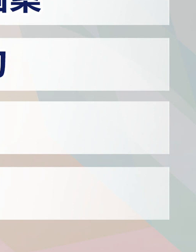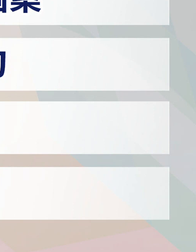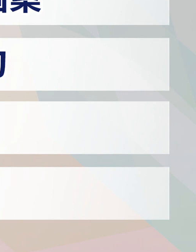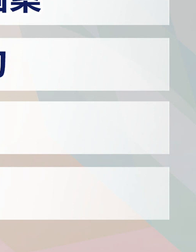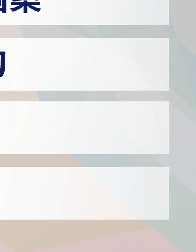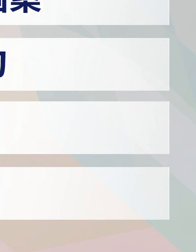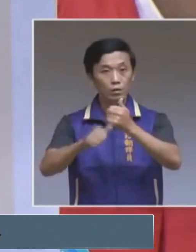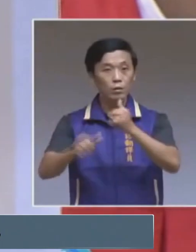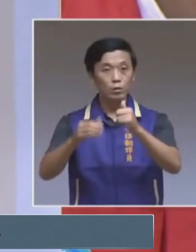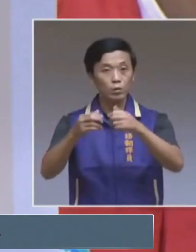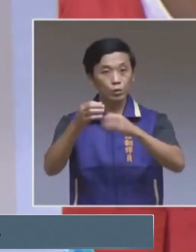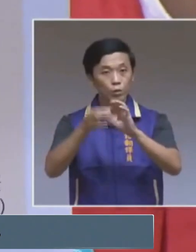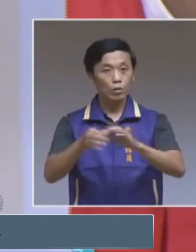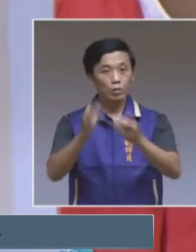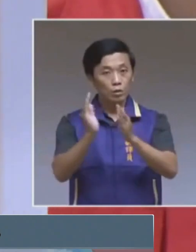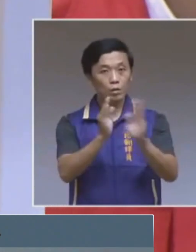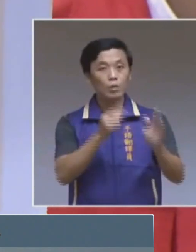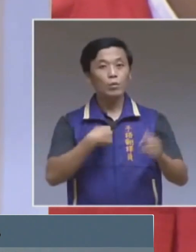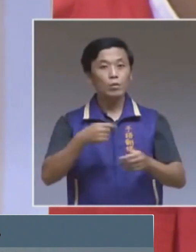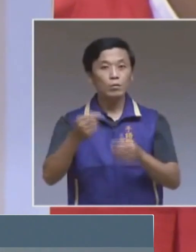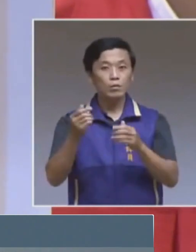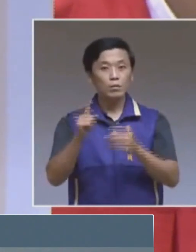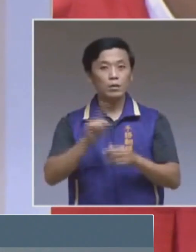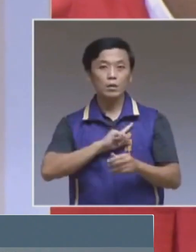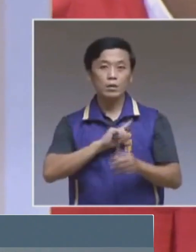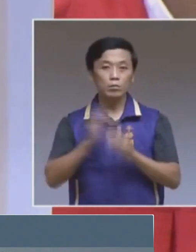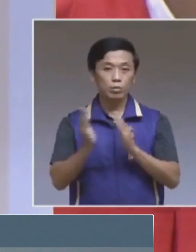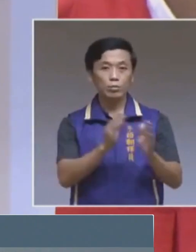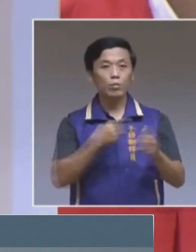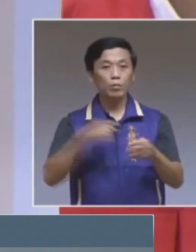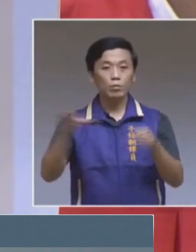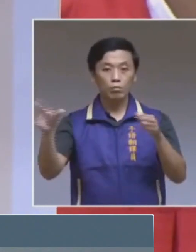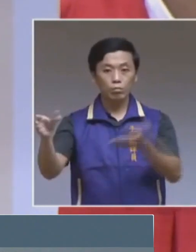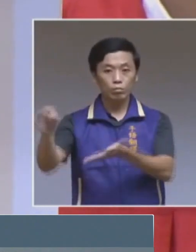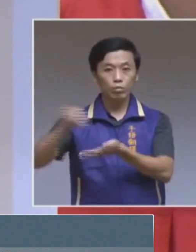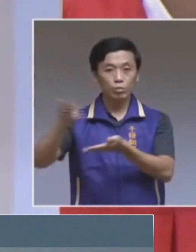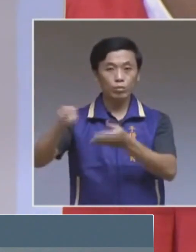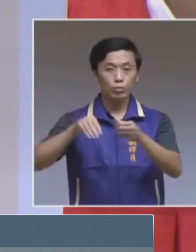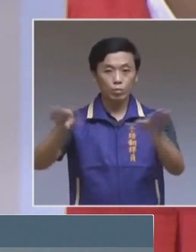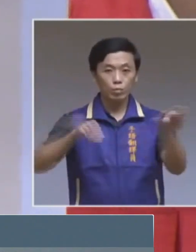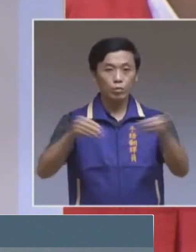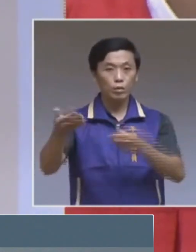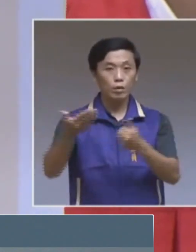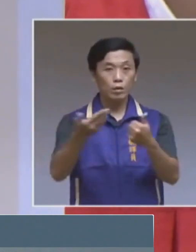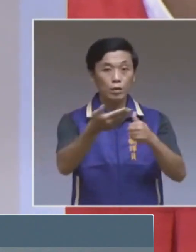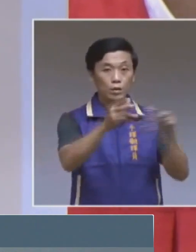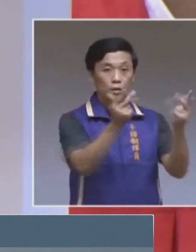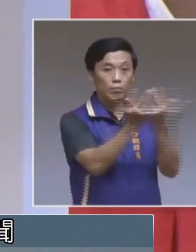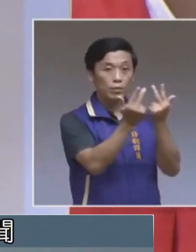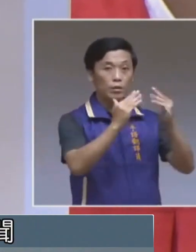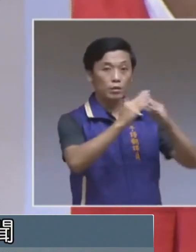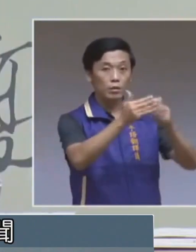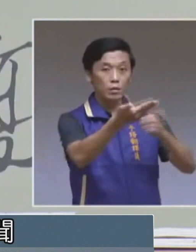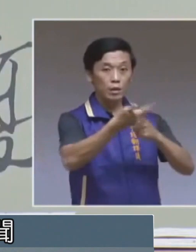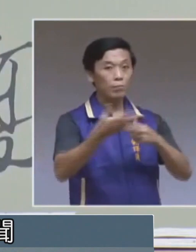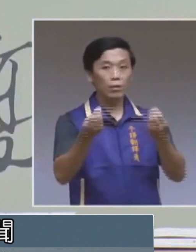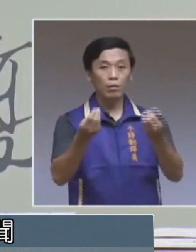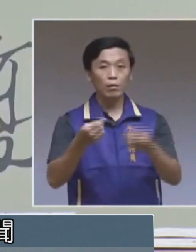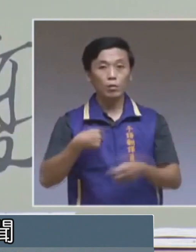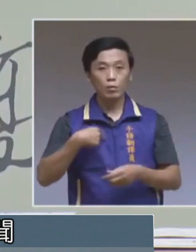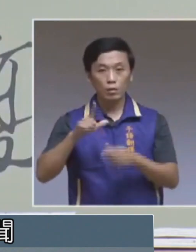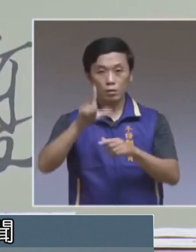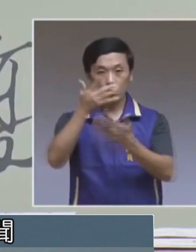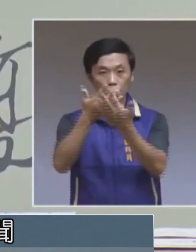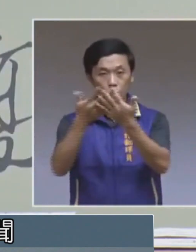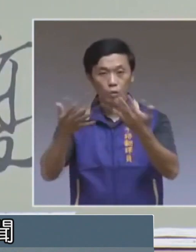感染源。 因为我们没有收到任何资料，是从新北市卫生局所传来的任何资料，所以我们要去上